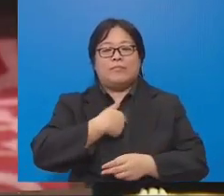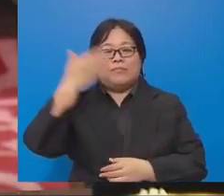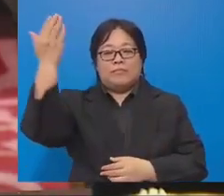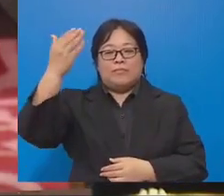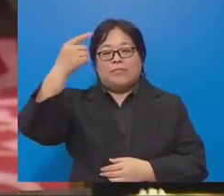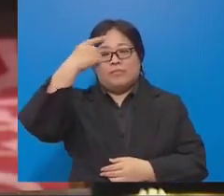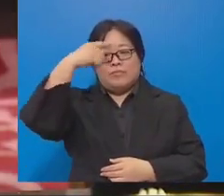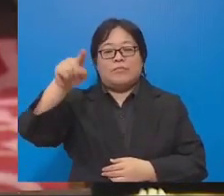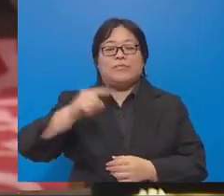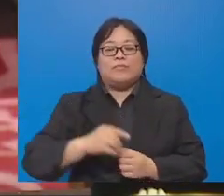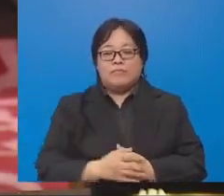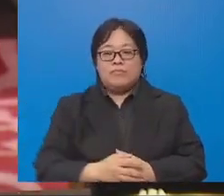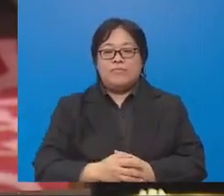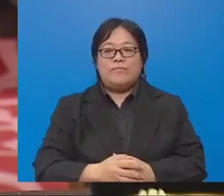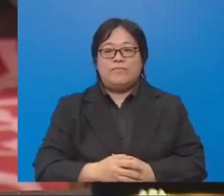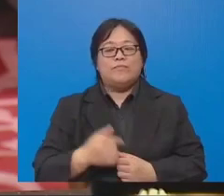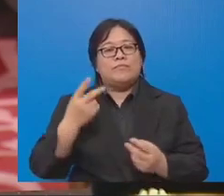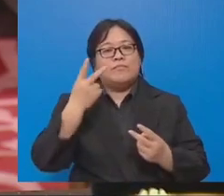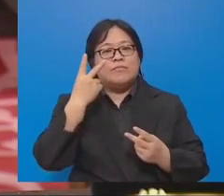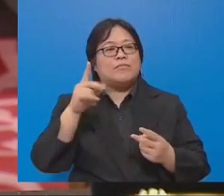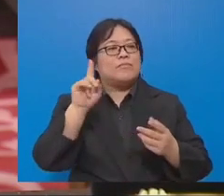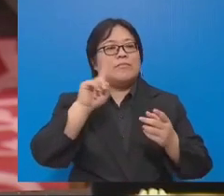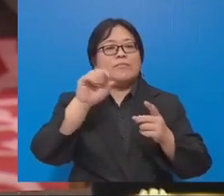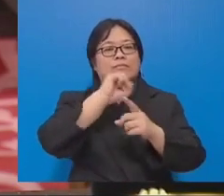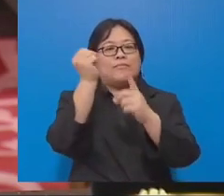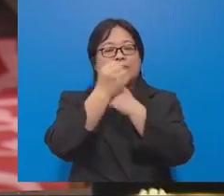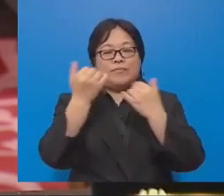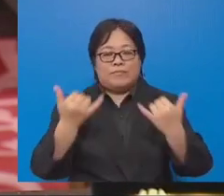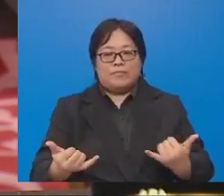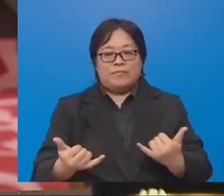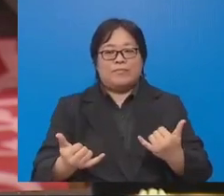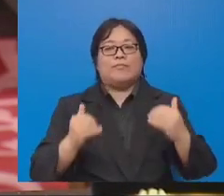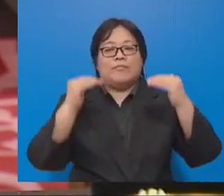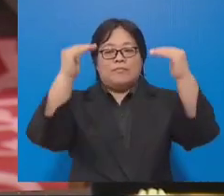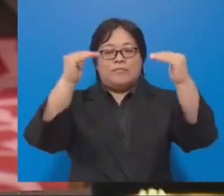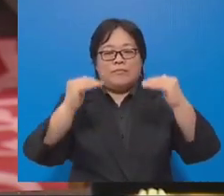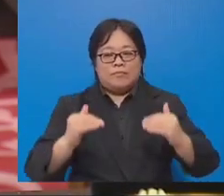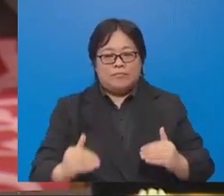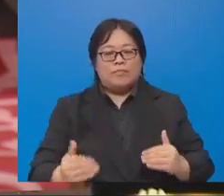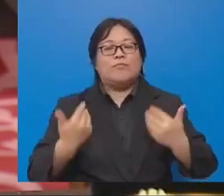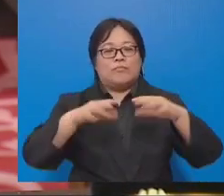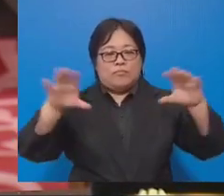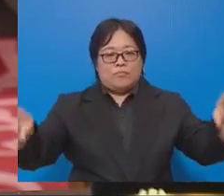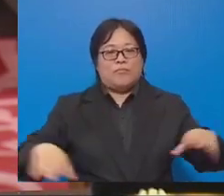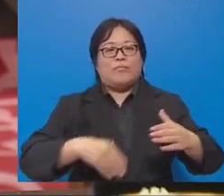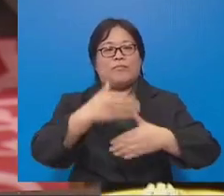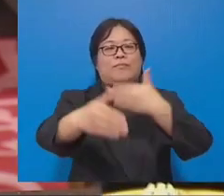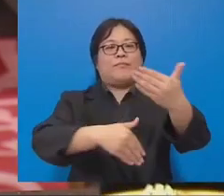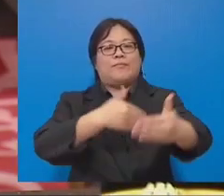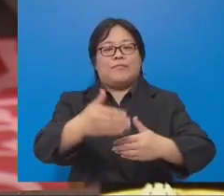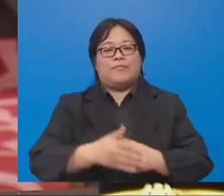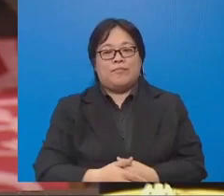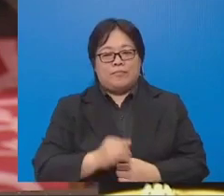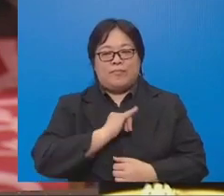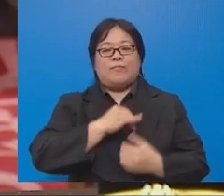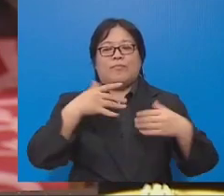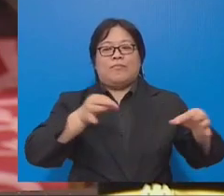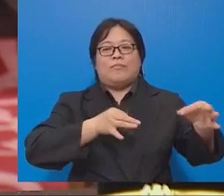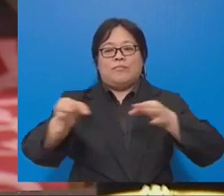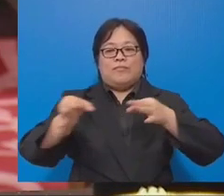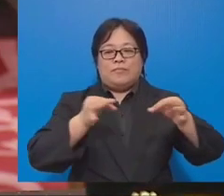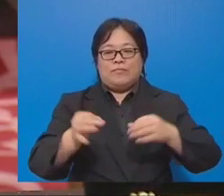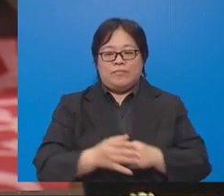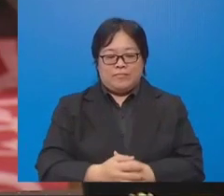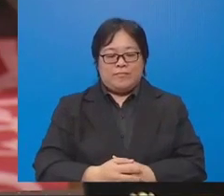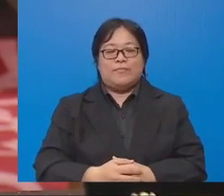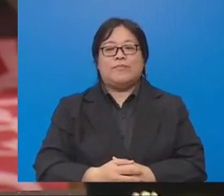untuk melihat dimana Bung Putra berada sekarang Maka langkah-langkah tertentu tentulah akan kita laksanakan saya jelaskan bahwa